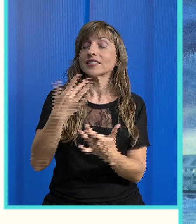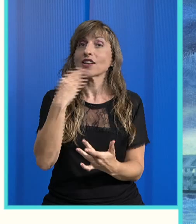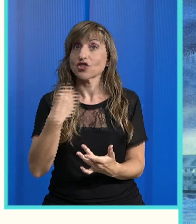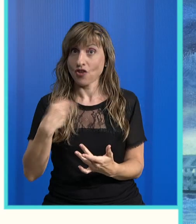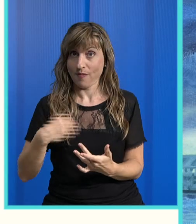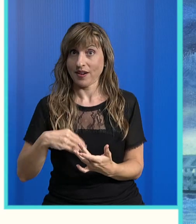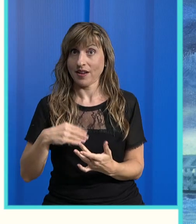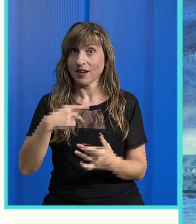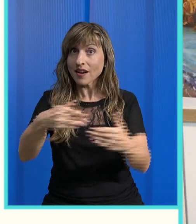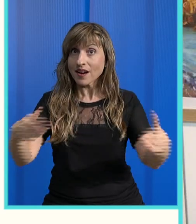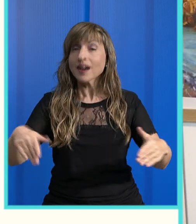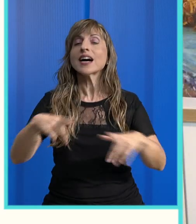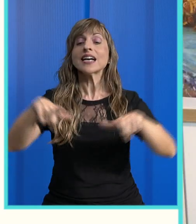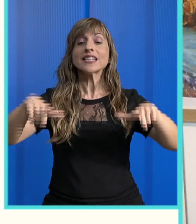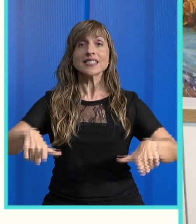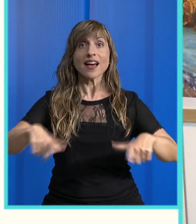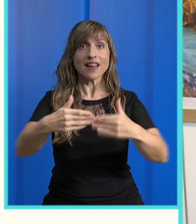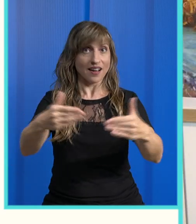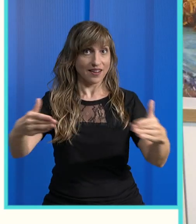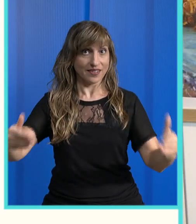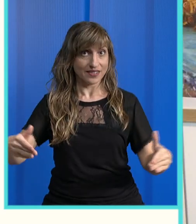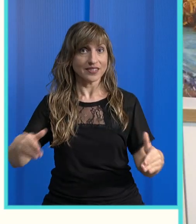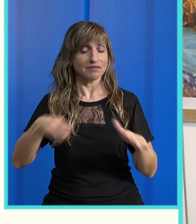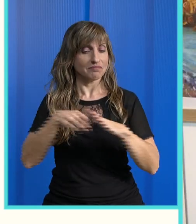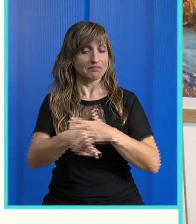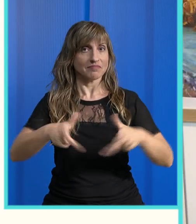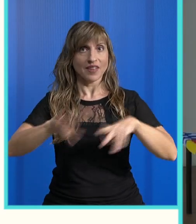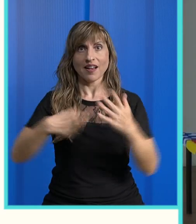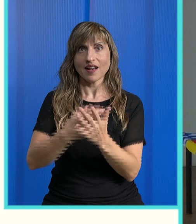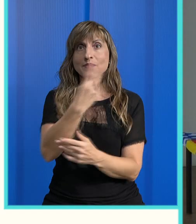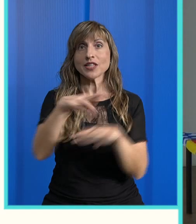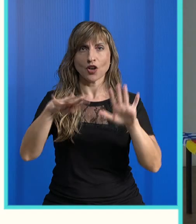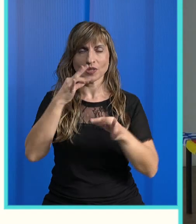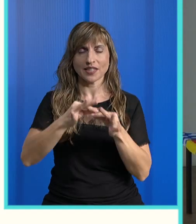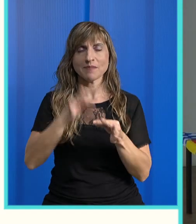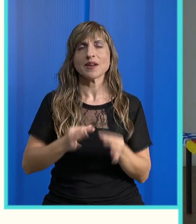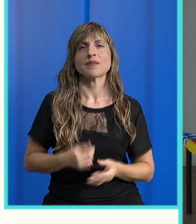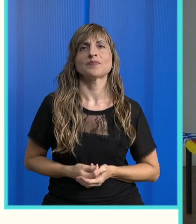L'agostre es pot veure a la sala d'exposicions al refugi amb accés lliure fins al 29 de setembre.